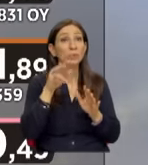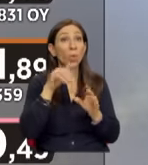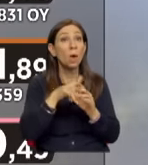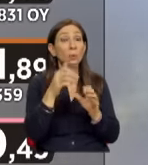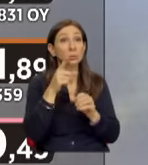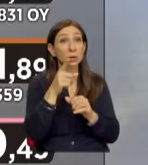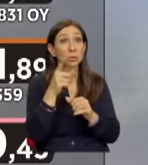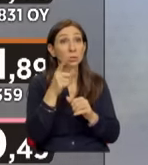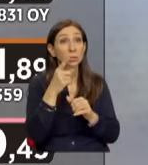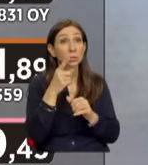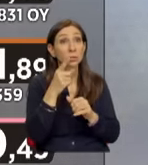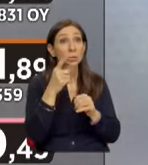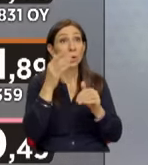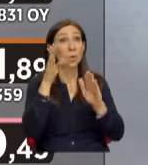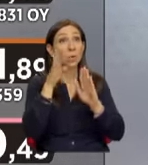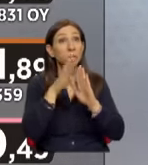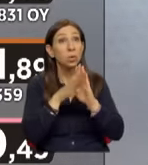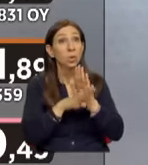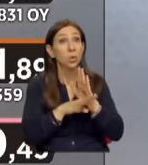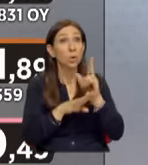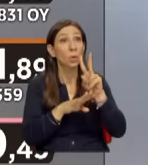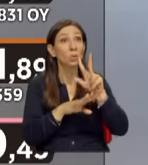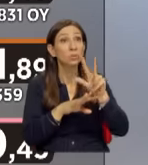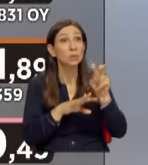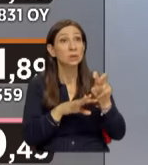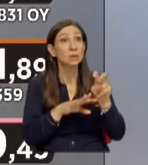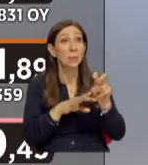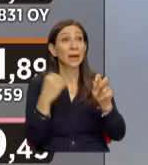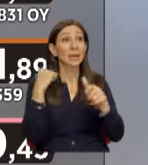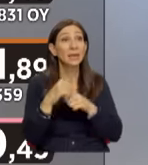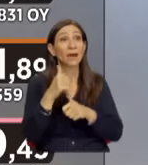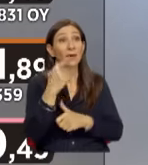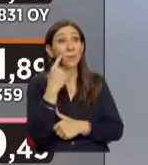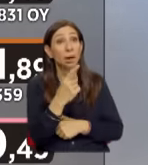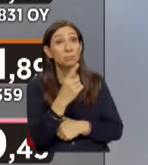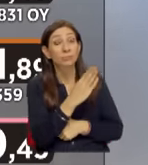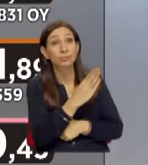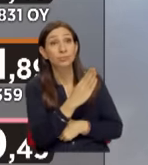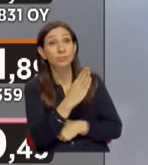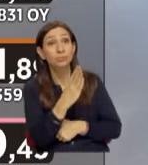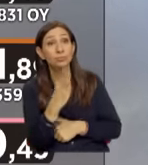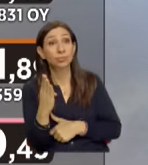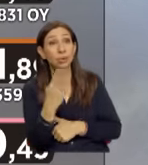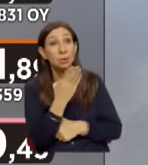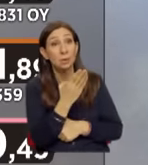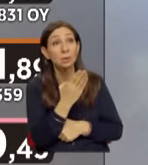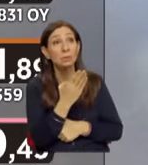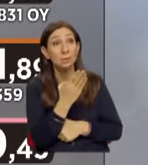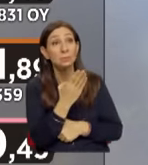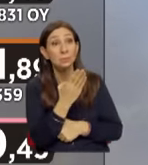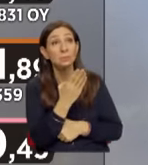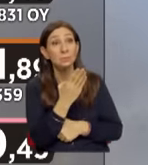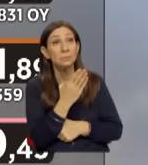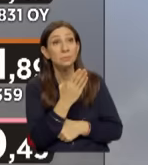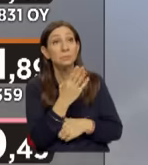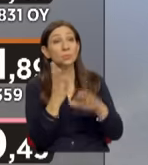almıştı? Büyük bir eğrime var. %53,97. Ama Yeniden Refah'a bakar mısın? Ve yine Yeniden Refah Partisi'nin etkisi